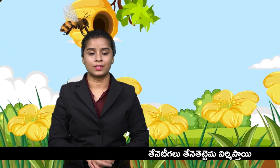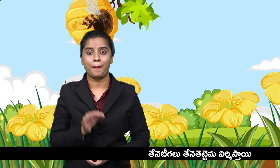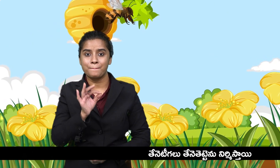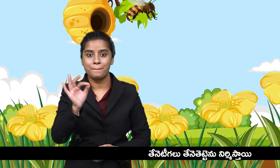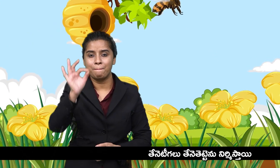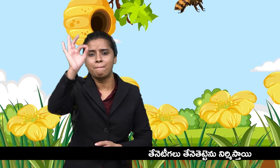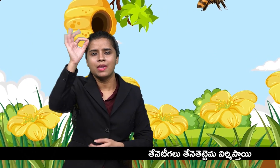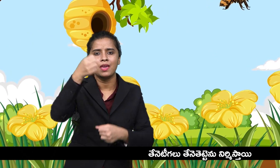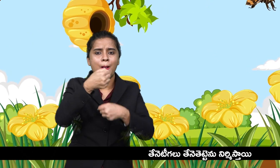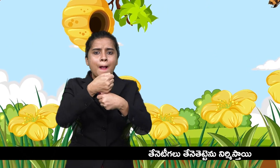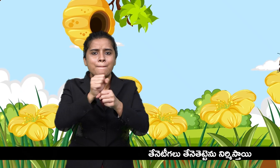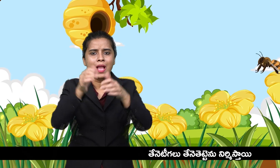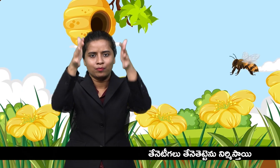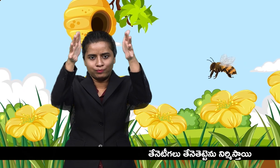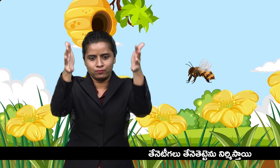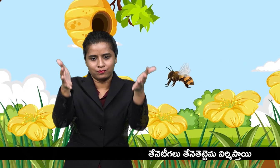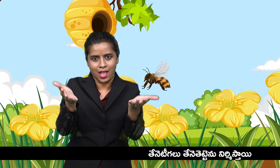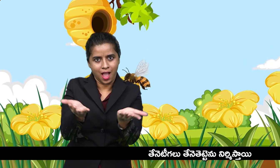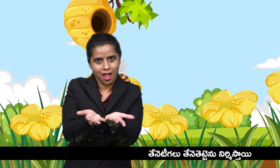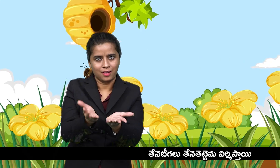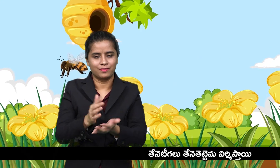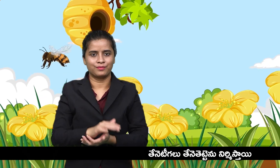తేనెటీగలు తేనెతెట్టును నిర్మిస్తాయి.